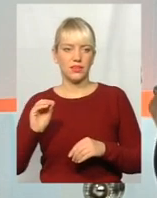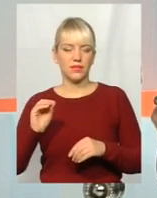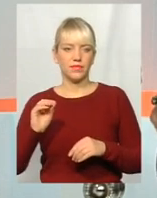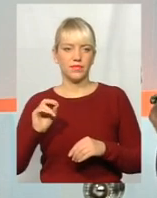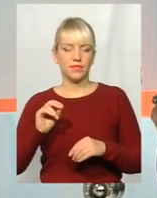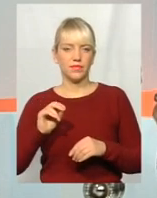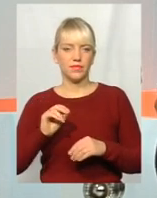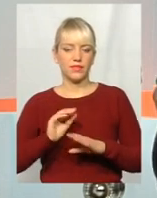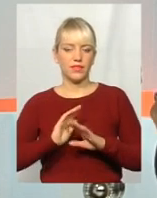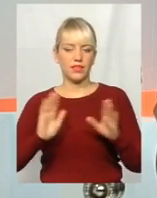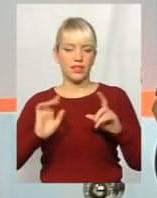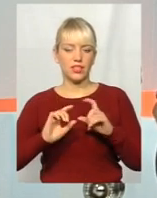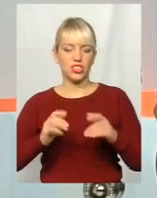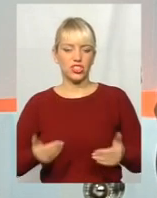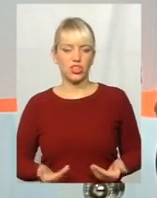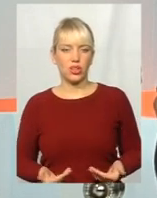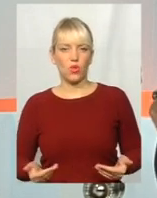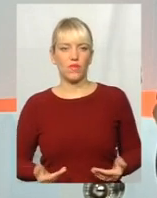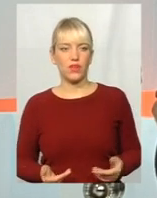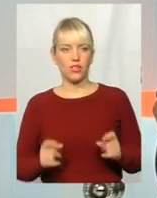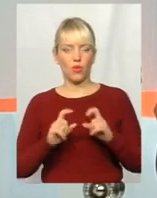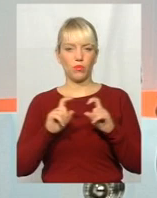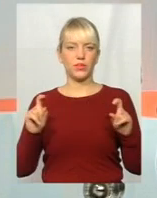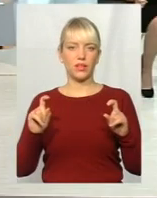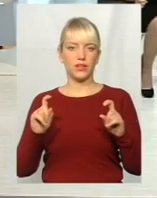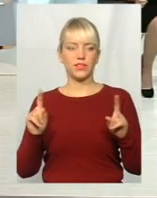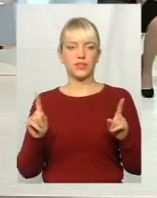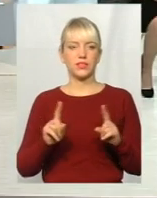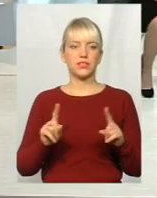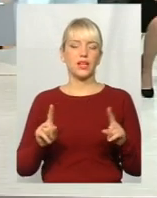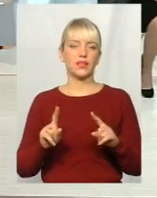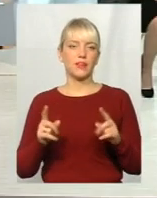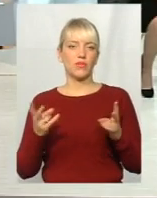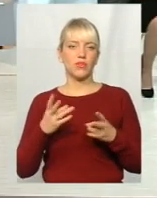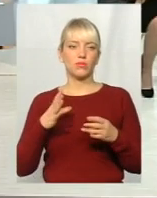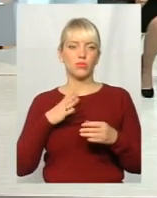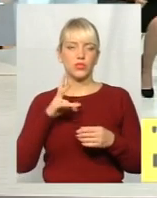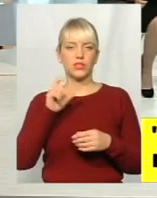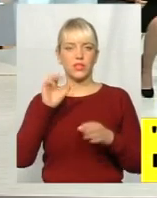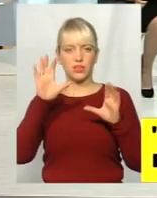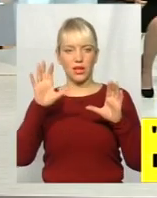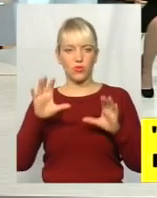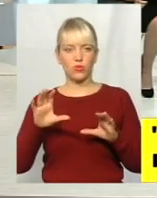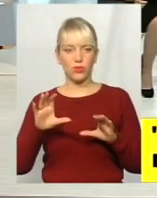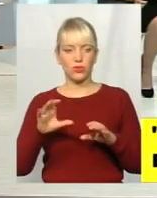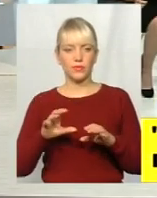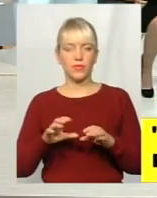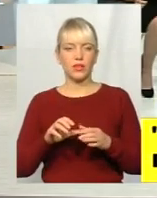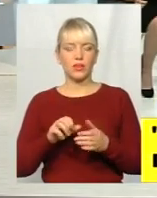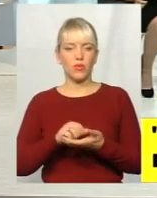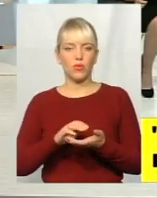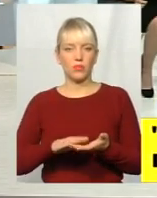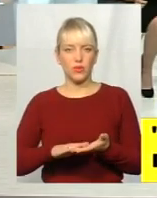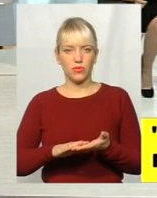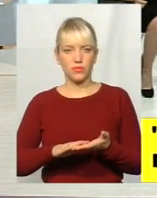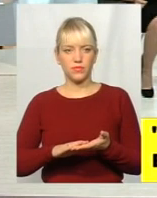об'єкти, не житлові об'єкти, які мають бути за законом об'єктами окремого обліку, тобто